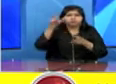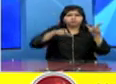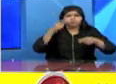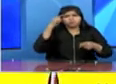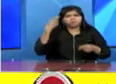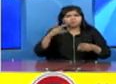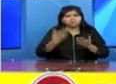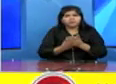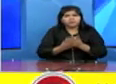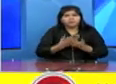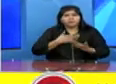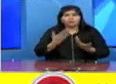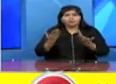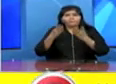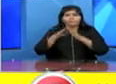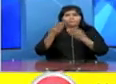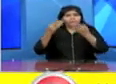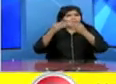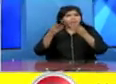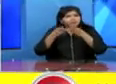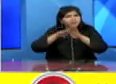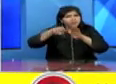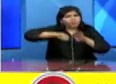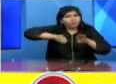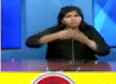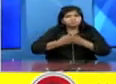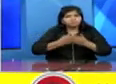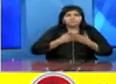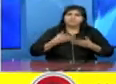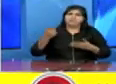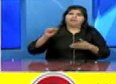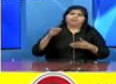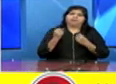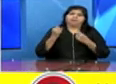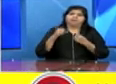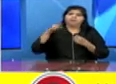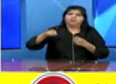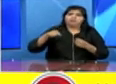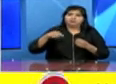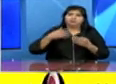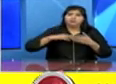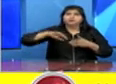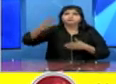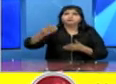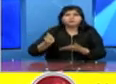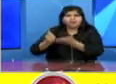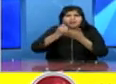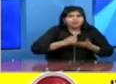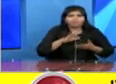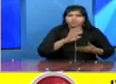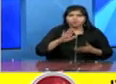है कि वो लॉकडाउन का पालन कर रहे हैं, तो ऐसा करके वो मानो जैसे दूसरों की मदद कर रहे